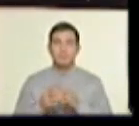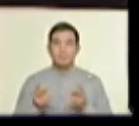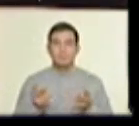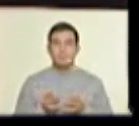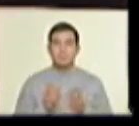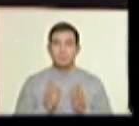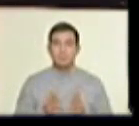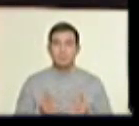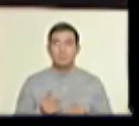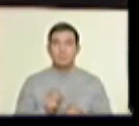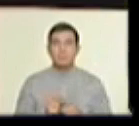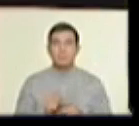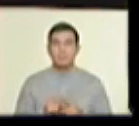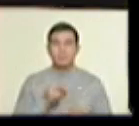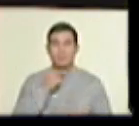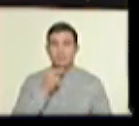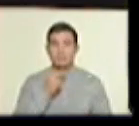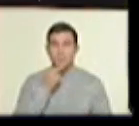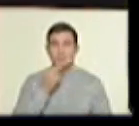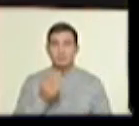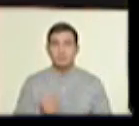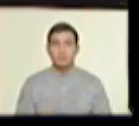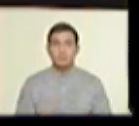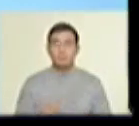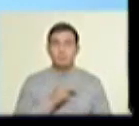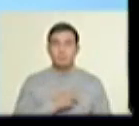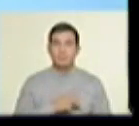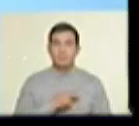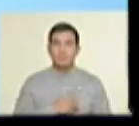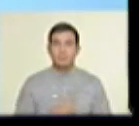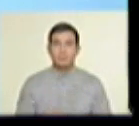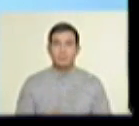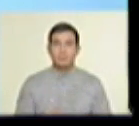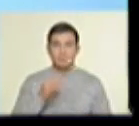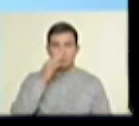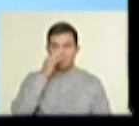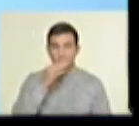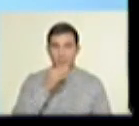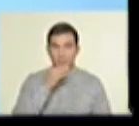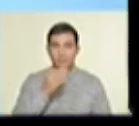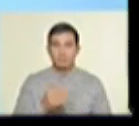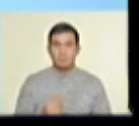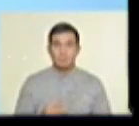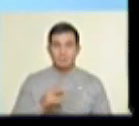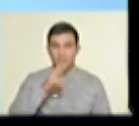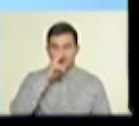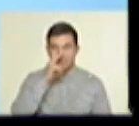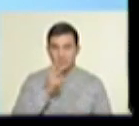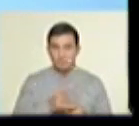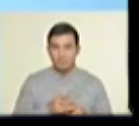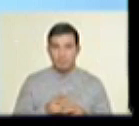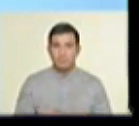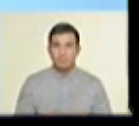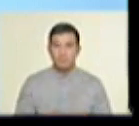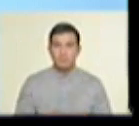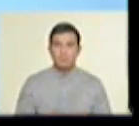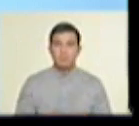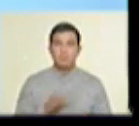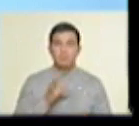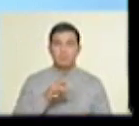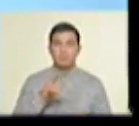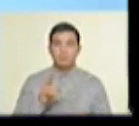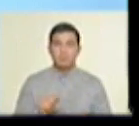bo'ladi. So'zlarga e'tibor bering. Ish, ota, aka,